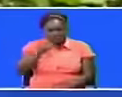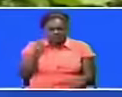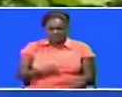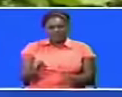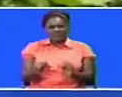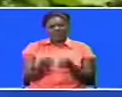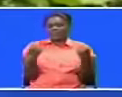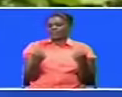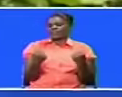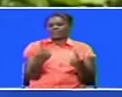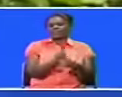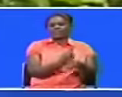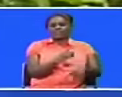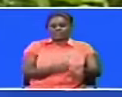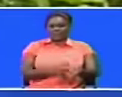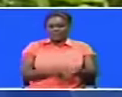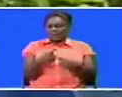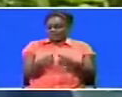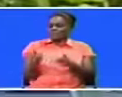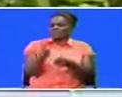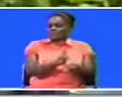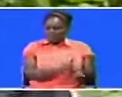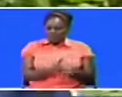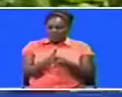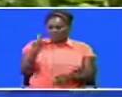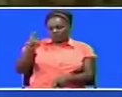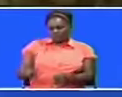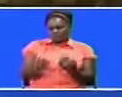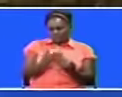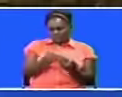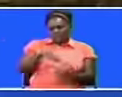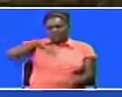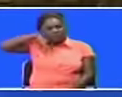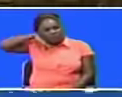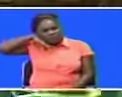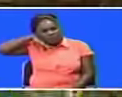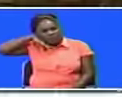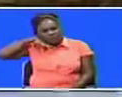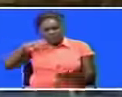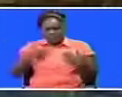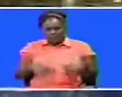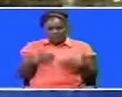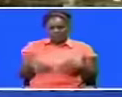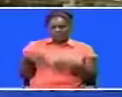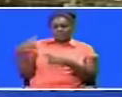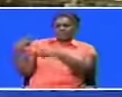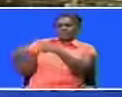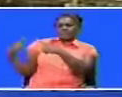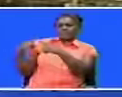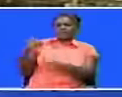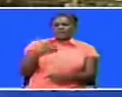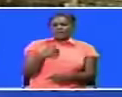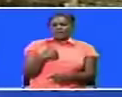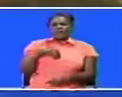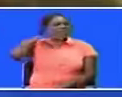happen from time to time, but you have to be very careful when dealing with them. Watoto wa Kagombe tayari wameshakuwa na uzoefu wa mbwa tangu